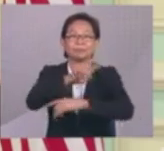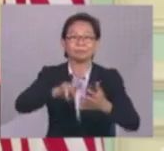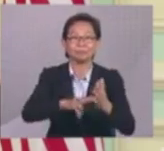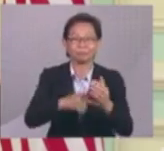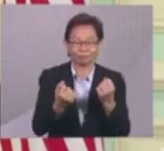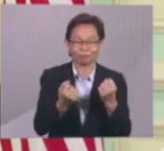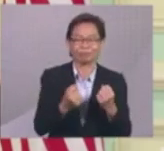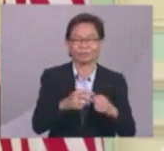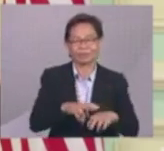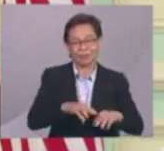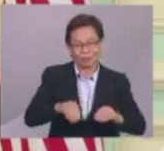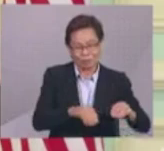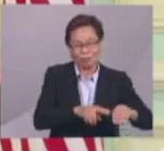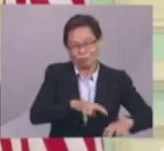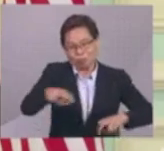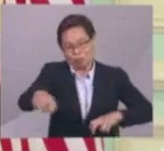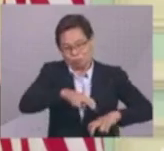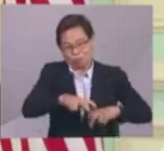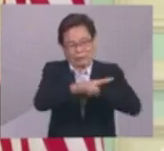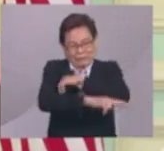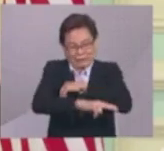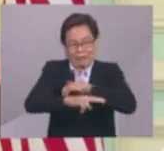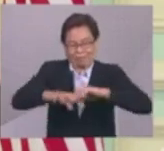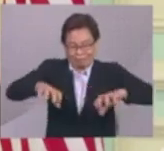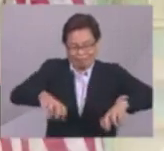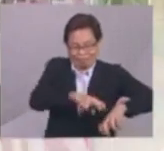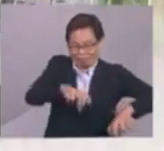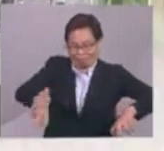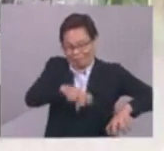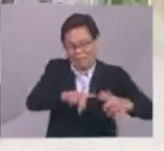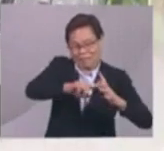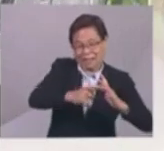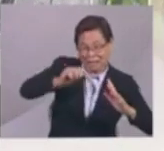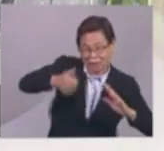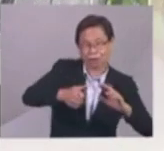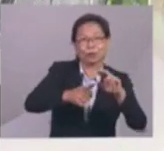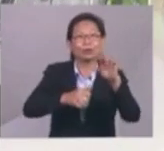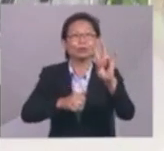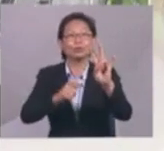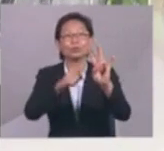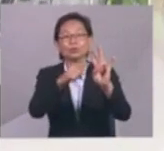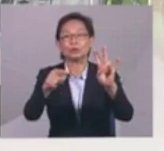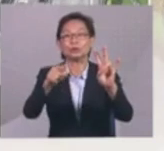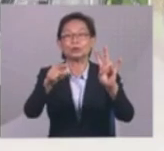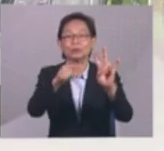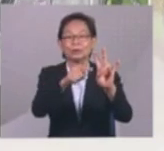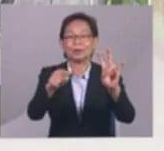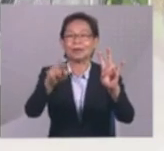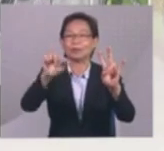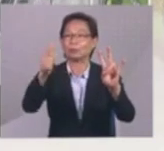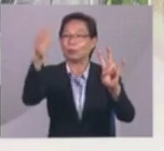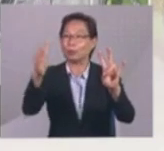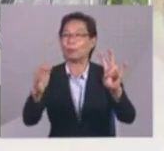merentas negeri dan sebagainya mulai besok pada 7 Mei 2020 sehingga Ahad 10